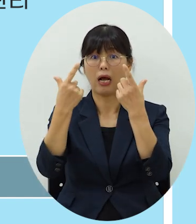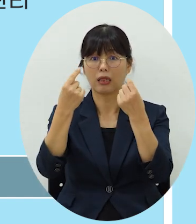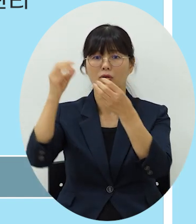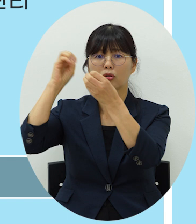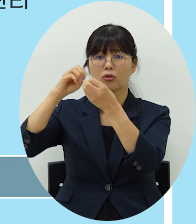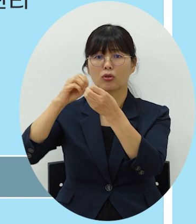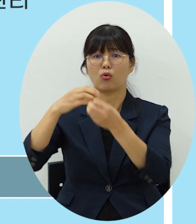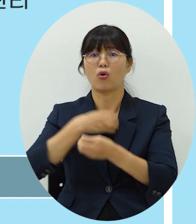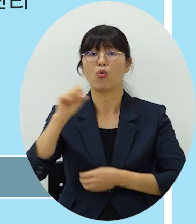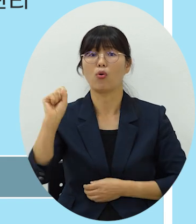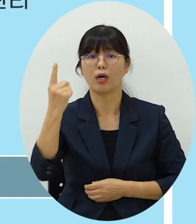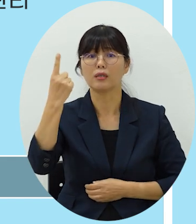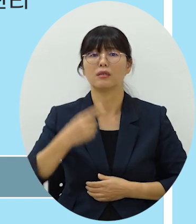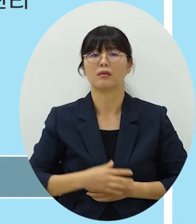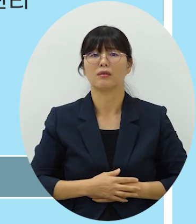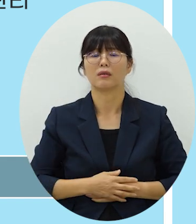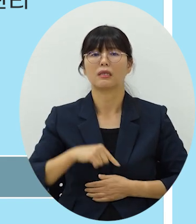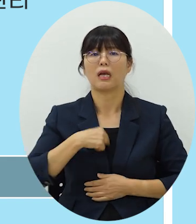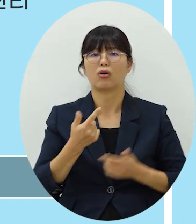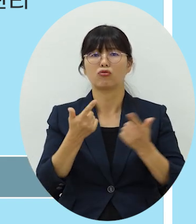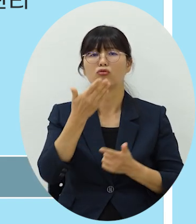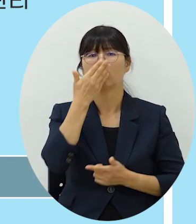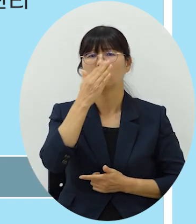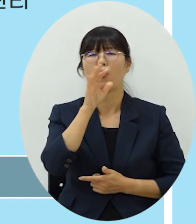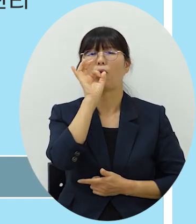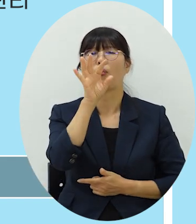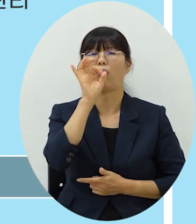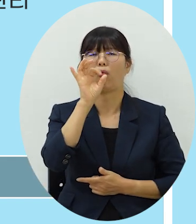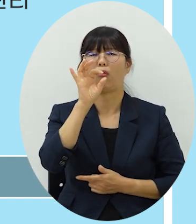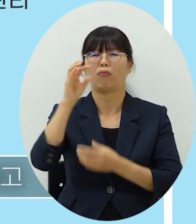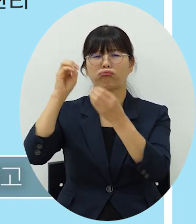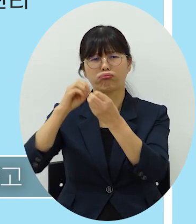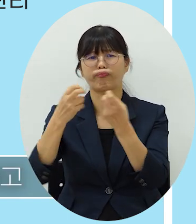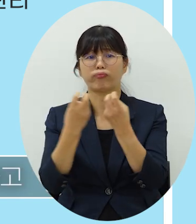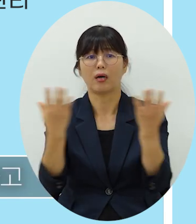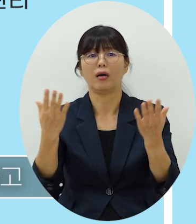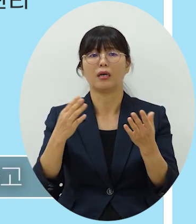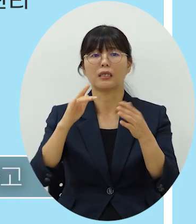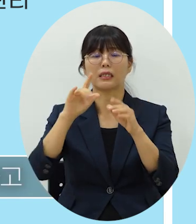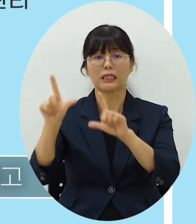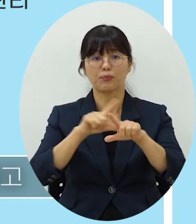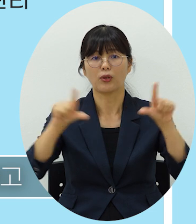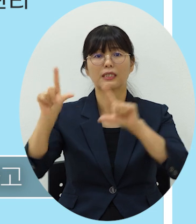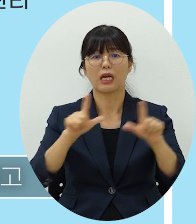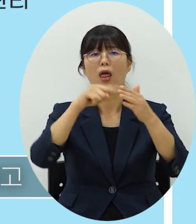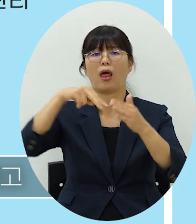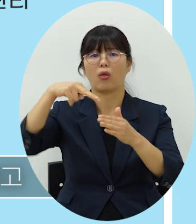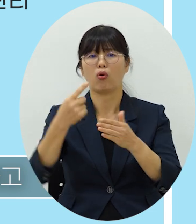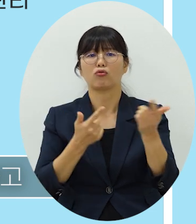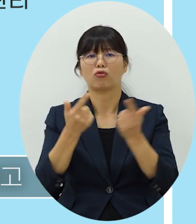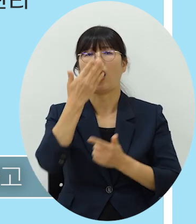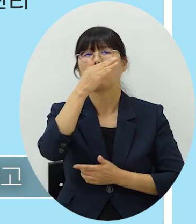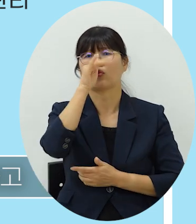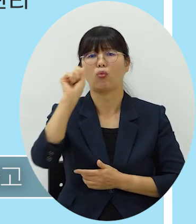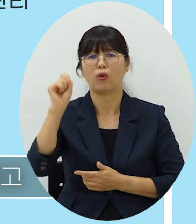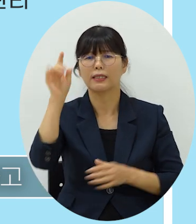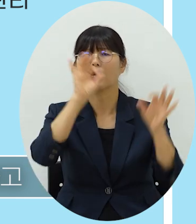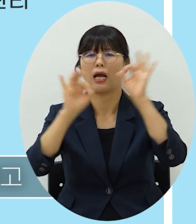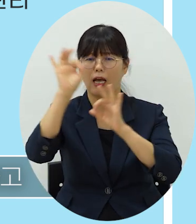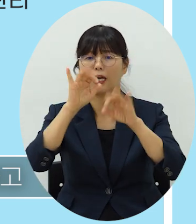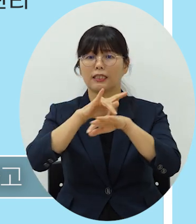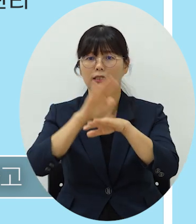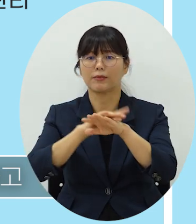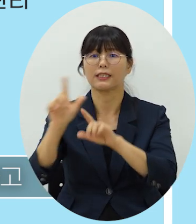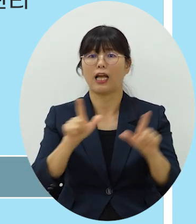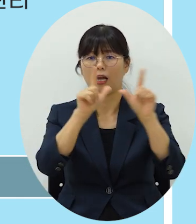같은 유전적 위험 요인들은 개인이 스스로 조절할 수 없으므로 일상생활 속에서도 조절할 수 있는 요인을 찾아 생활